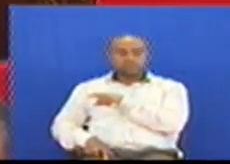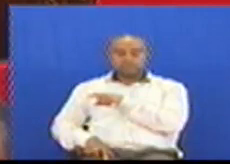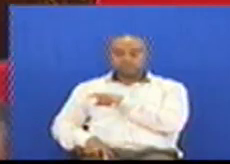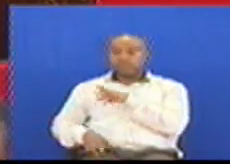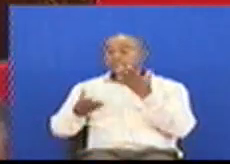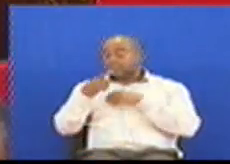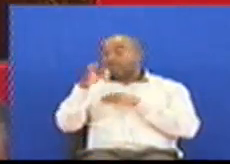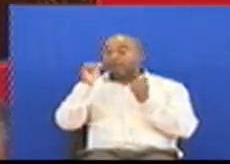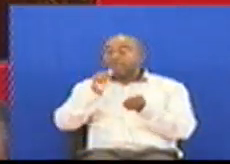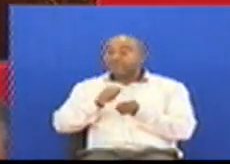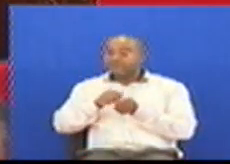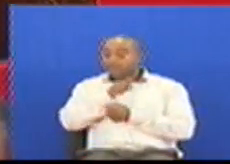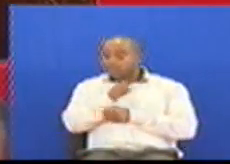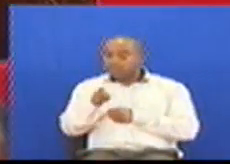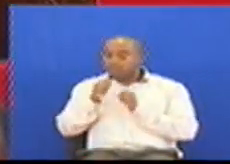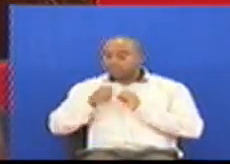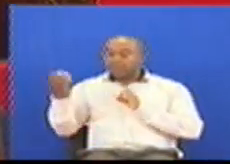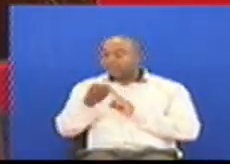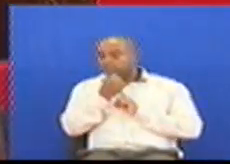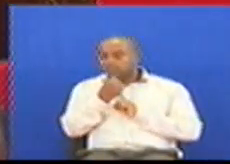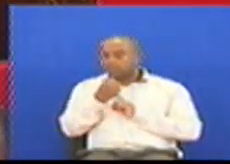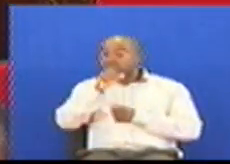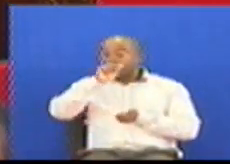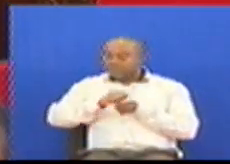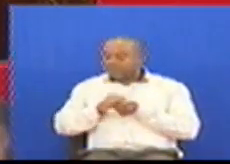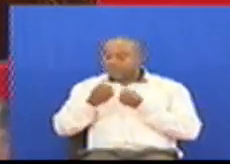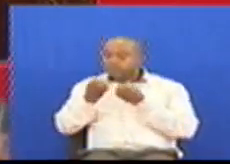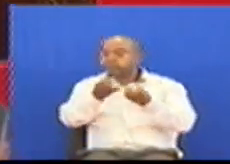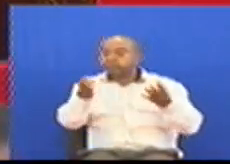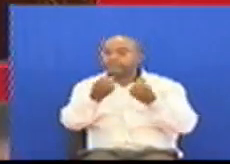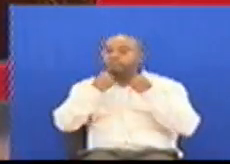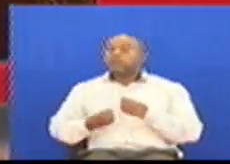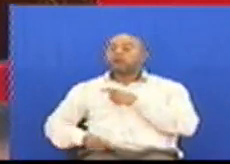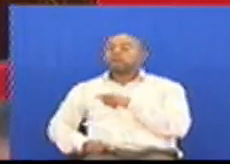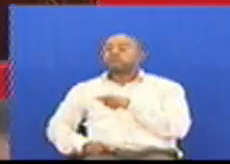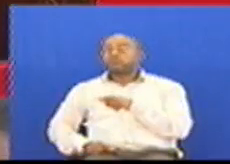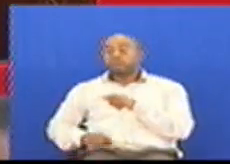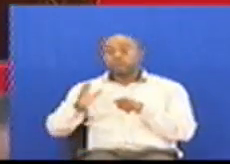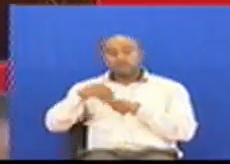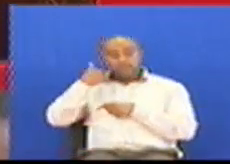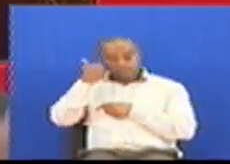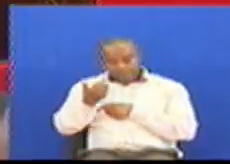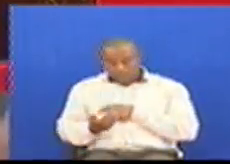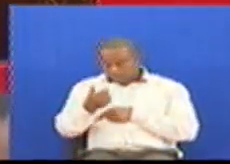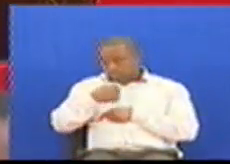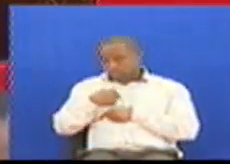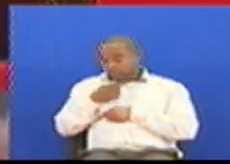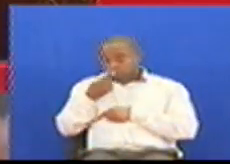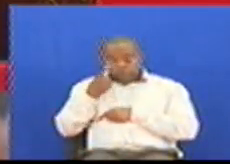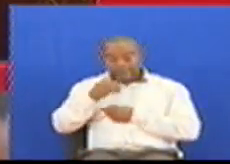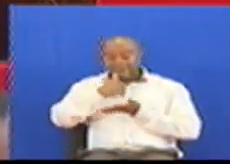vifaa tiba navyo visikosekane. Vipelekwe vifaa tiba imara na vya kisasa. Baada ya kusema hayo, naende kwenye sekta ya